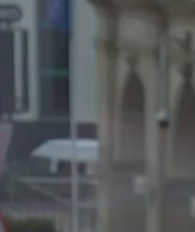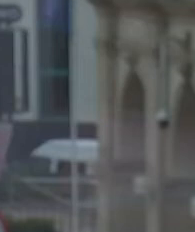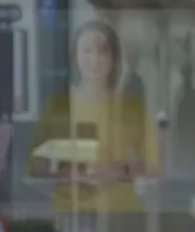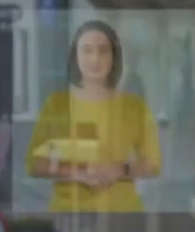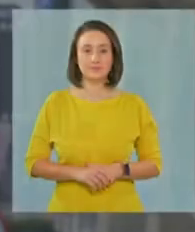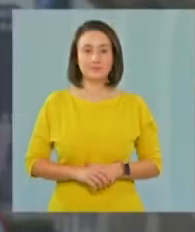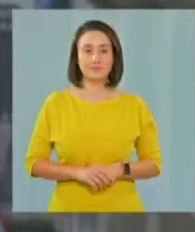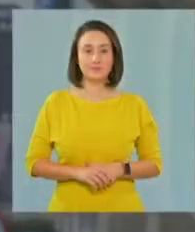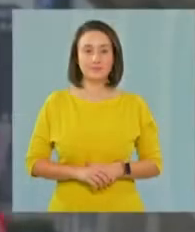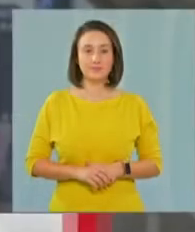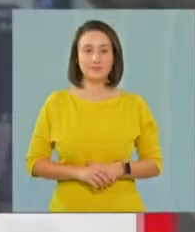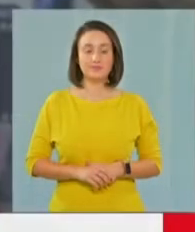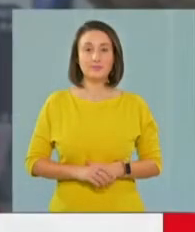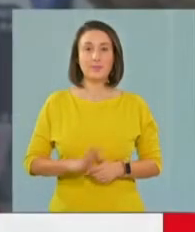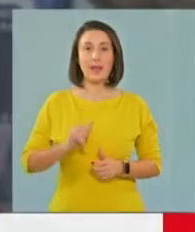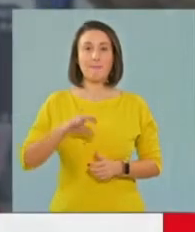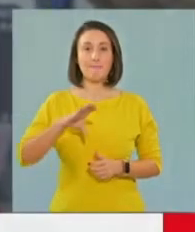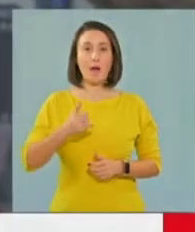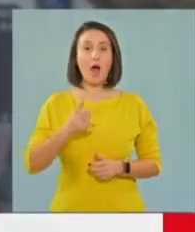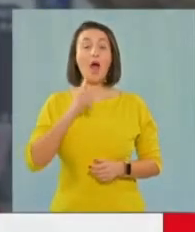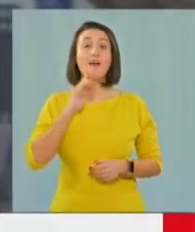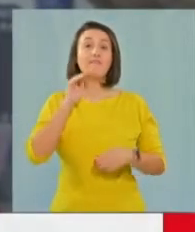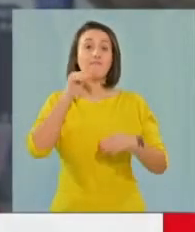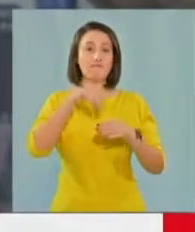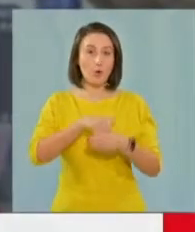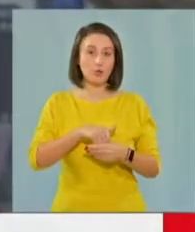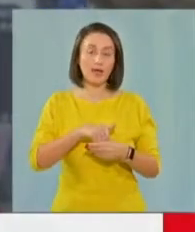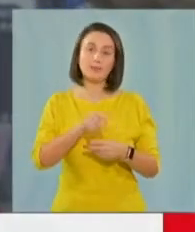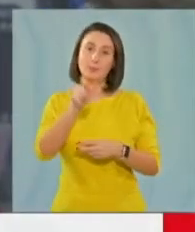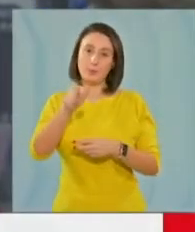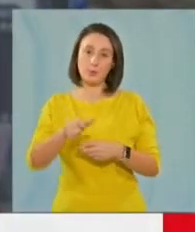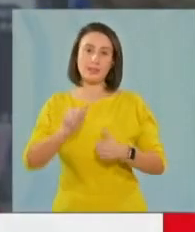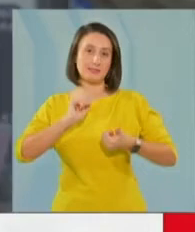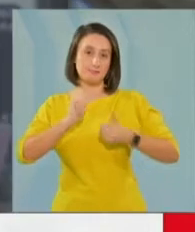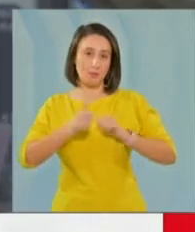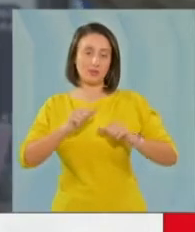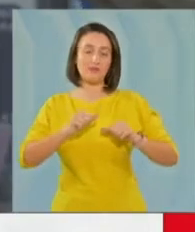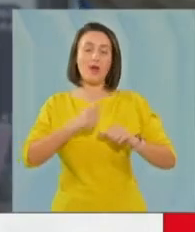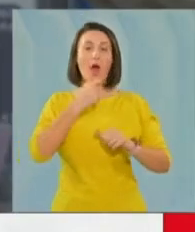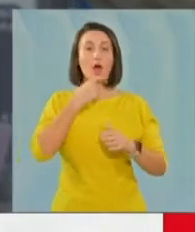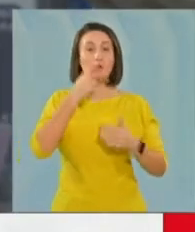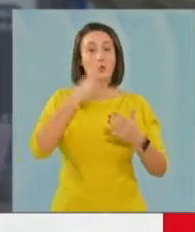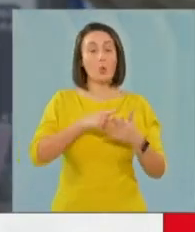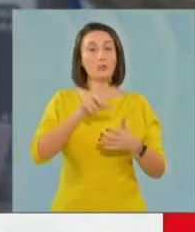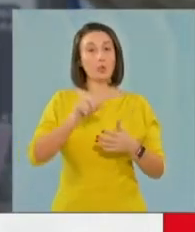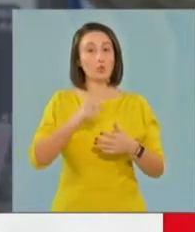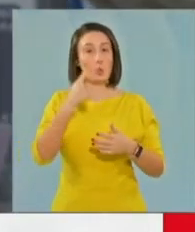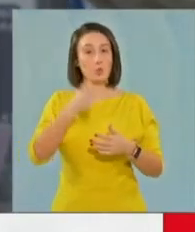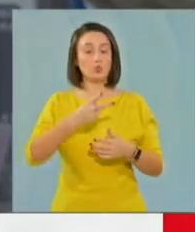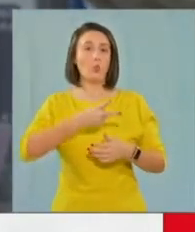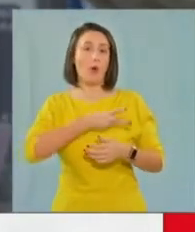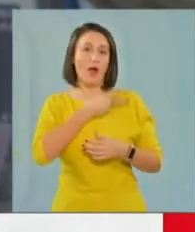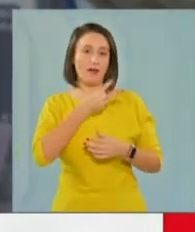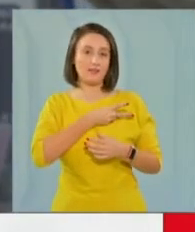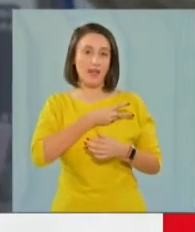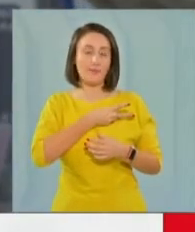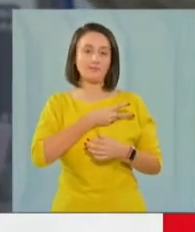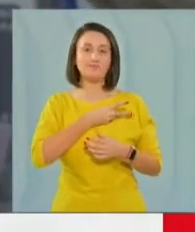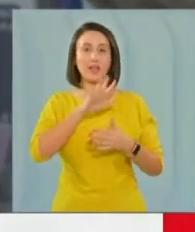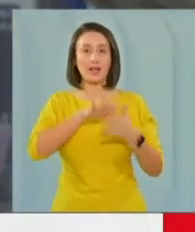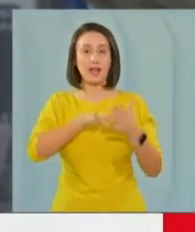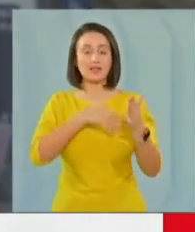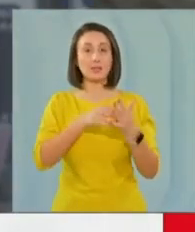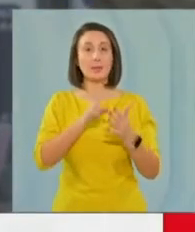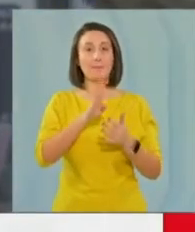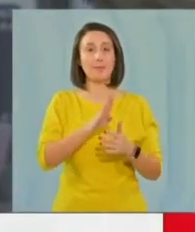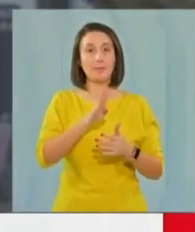Emma Răducanu a fost votată de publicul britanic drept personalitatea sportivă a anului 2021 în Marea Britanie, în clasamentul organizat de BBC.